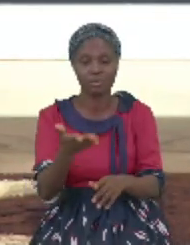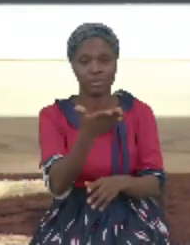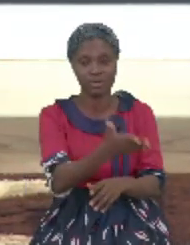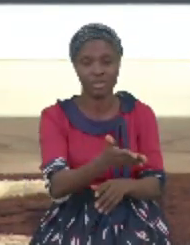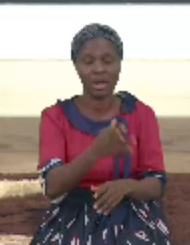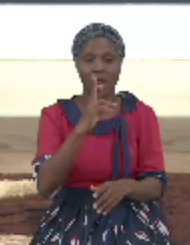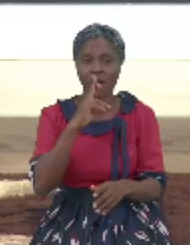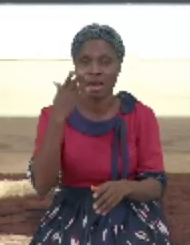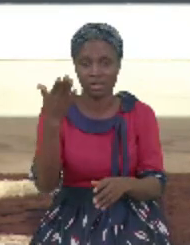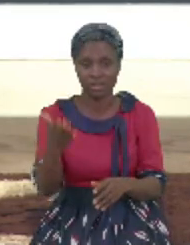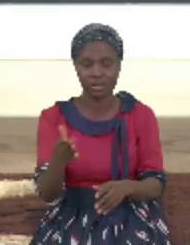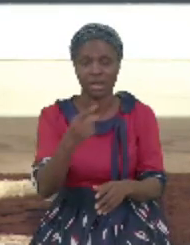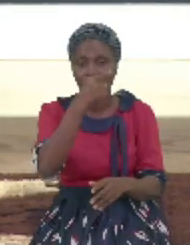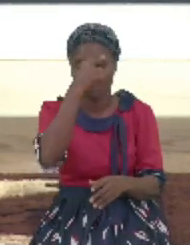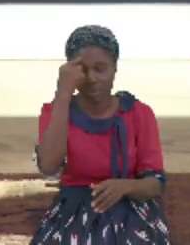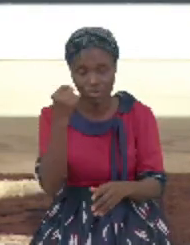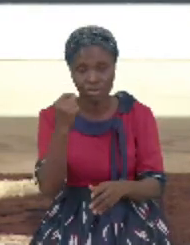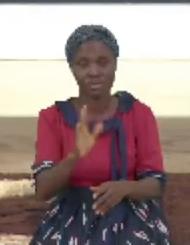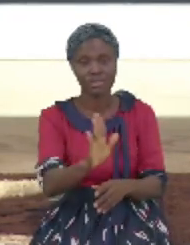qui étaient là. Ils étaient là